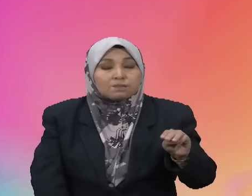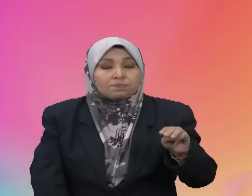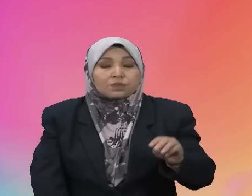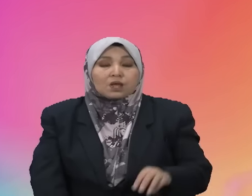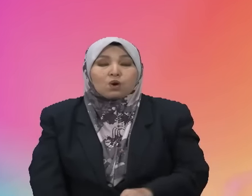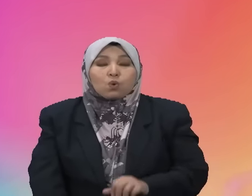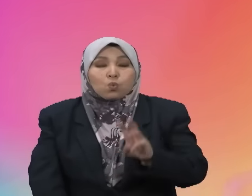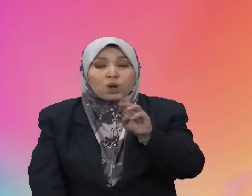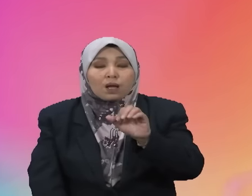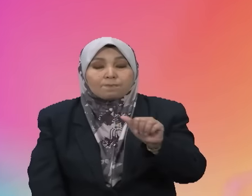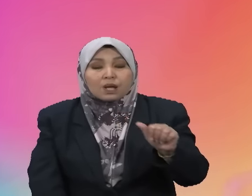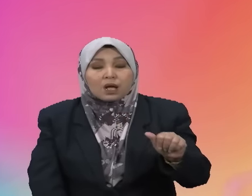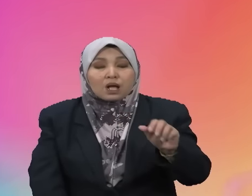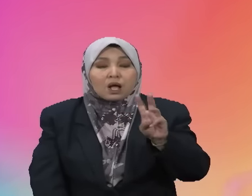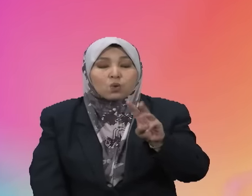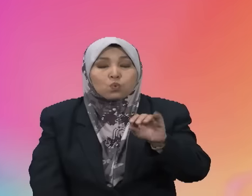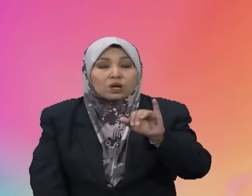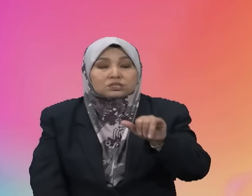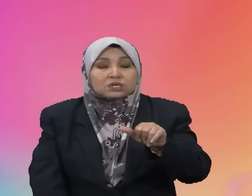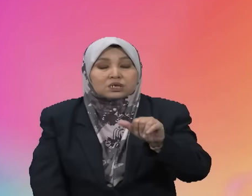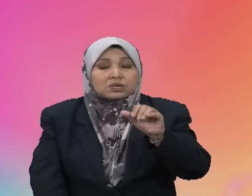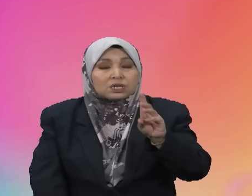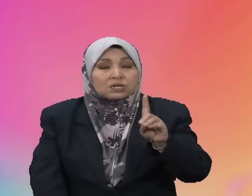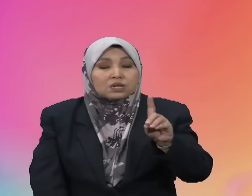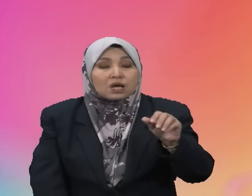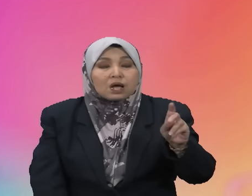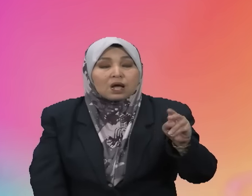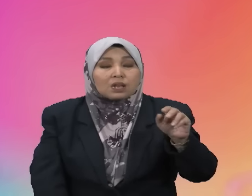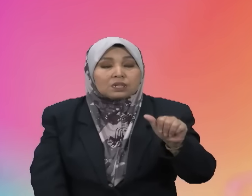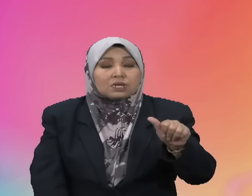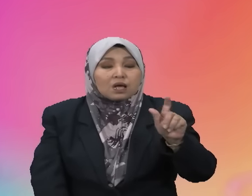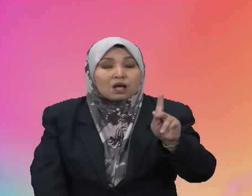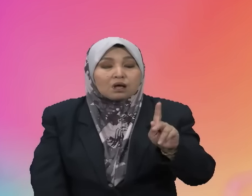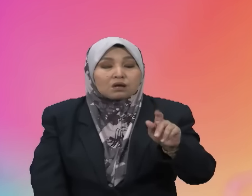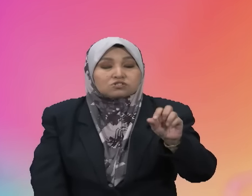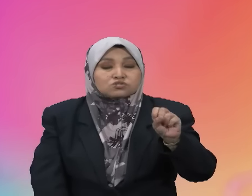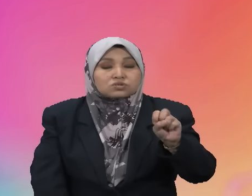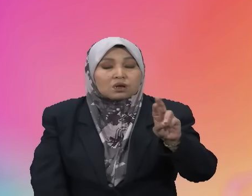لِأَكْثَرِهِمْ. وَمَا وَجَدْنَا